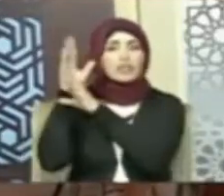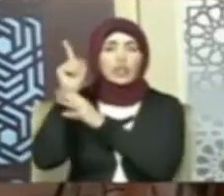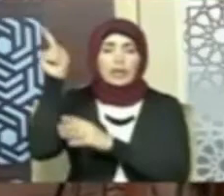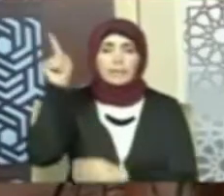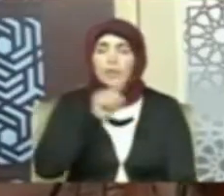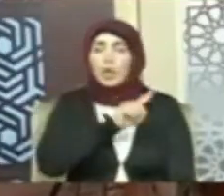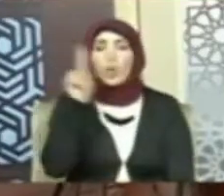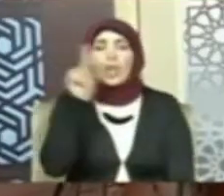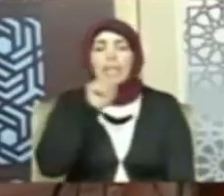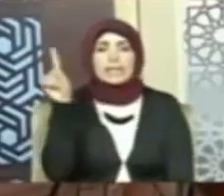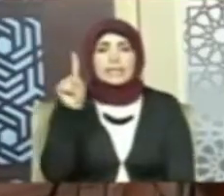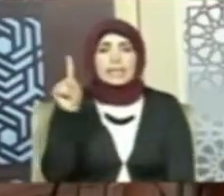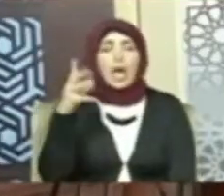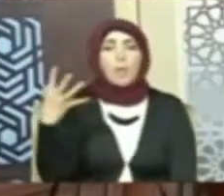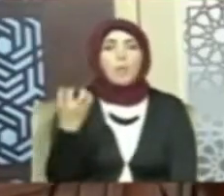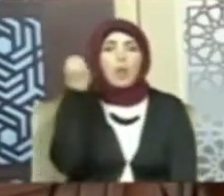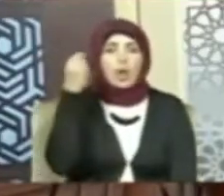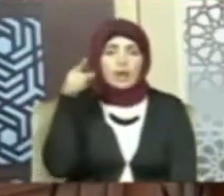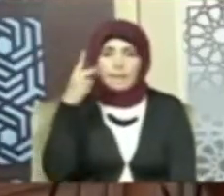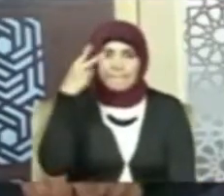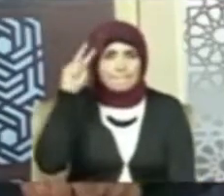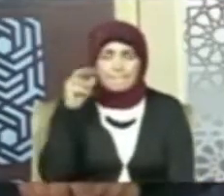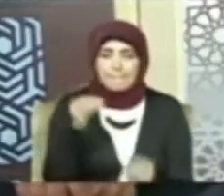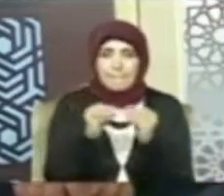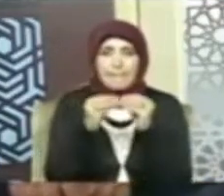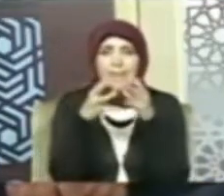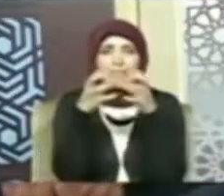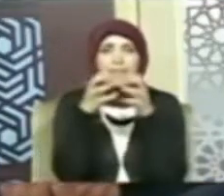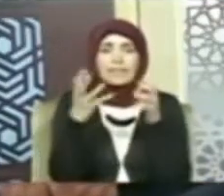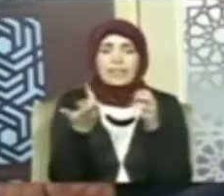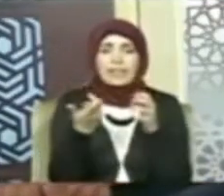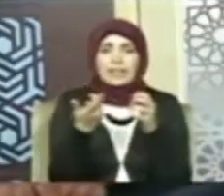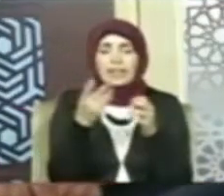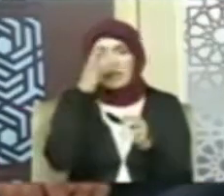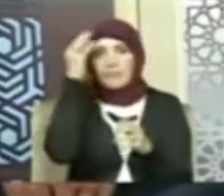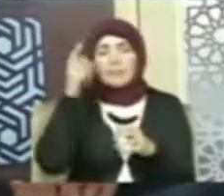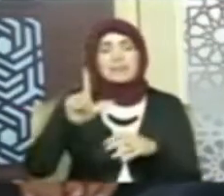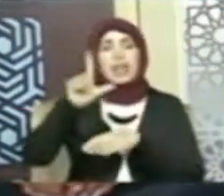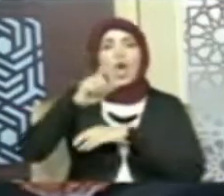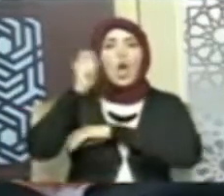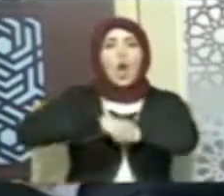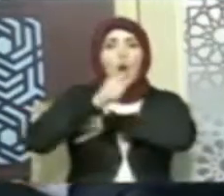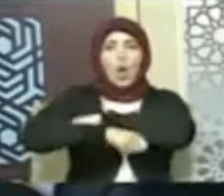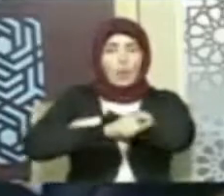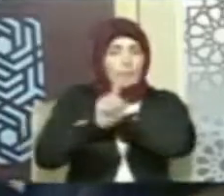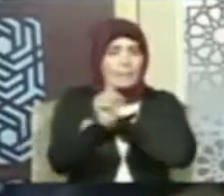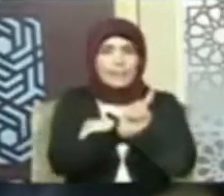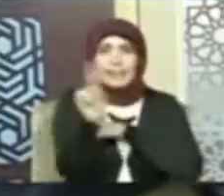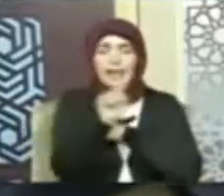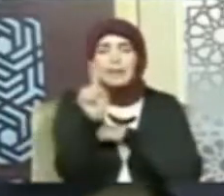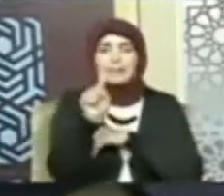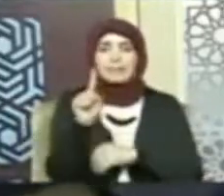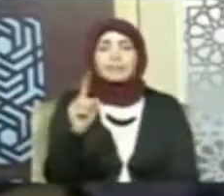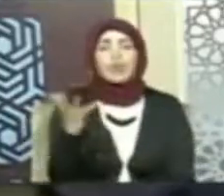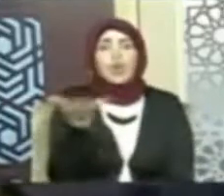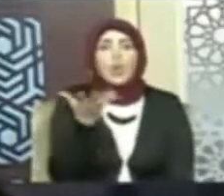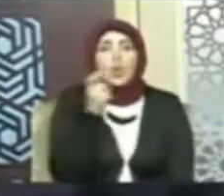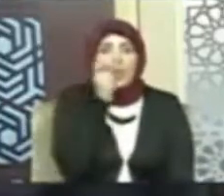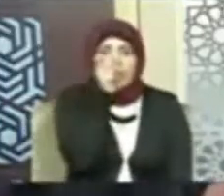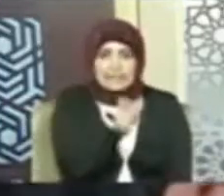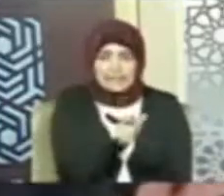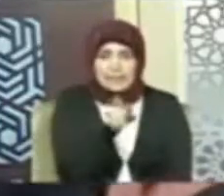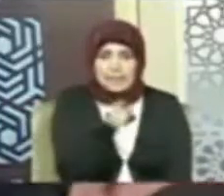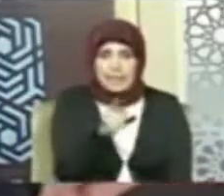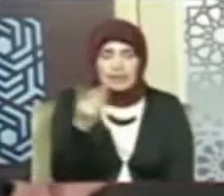وليس الملك المقصود به أعلى سلطة الحكم فحسب، لا، كل إنسان